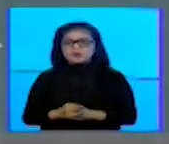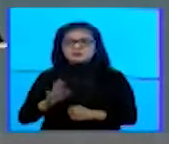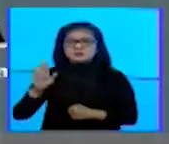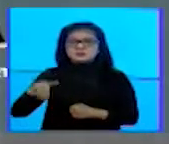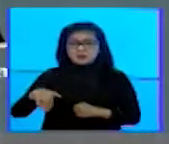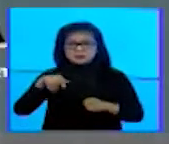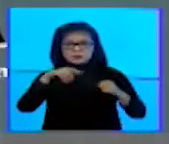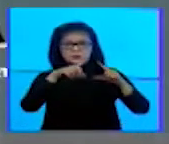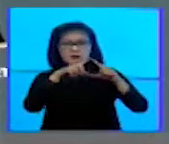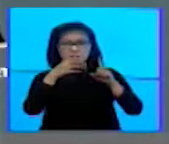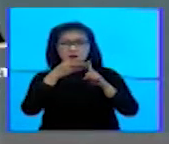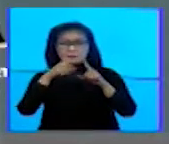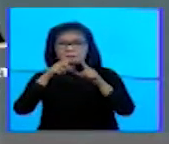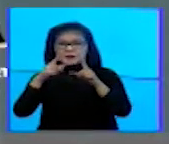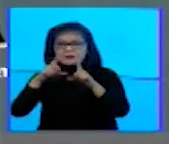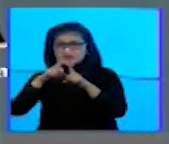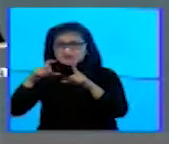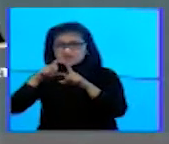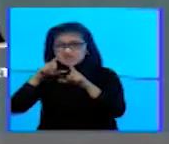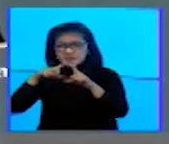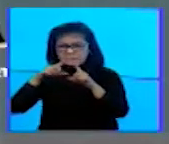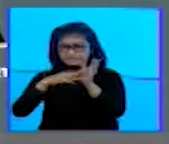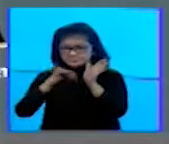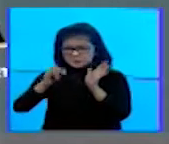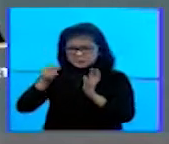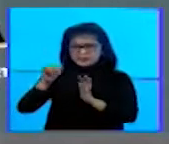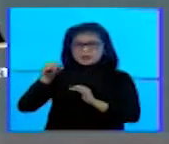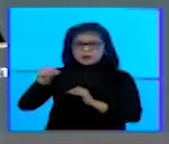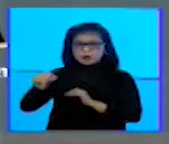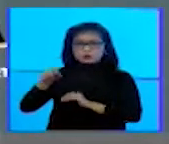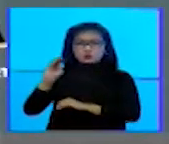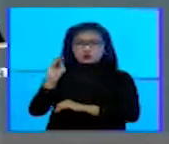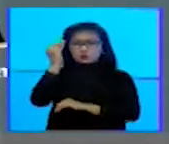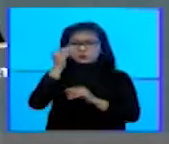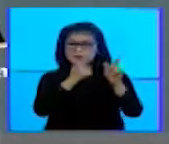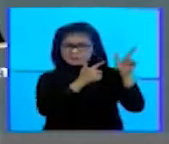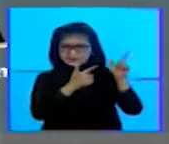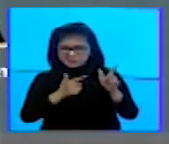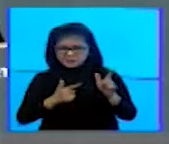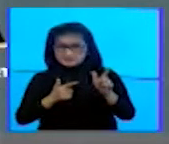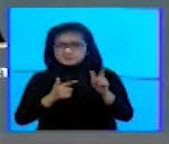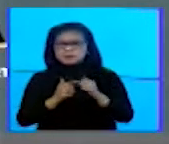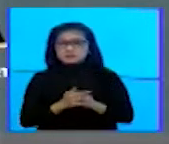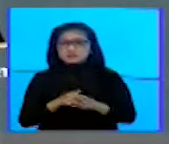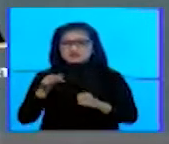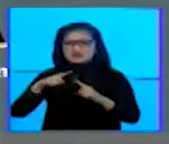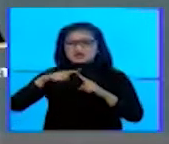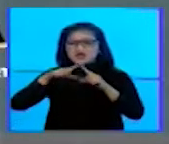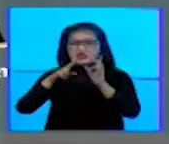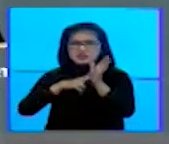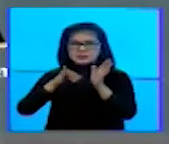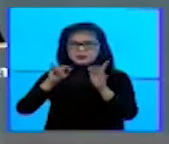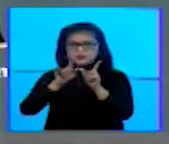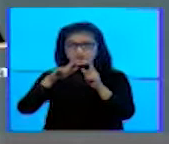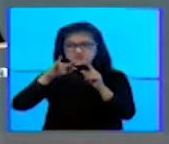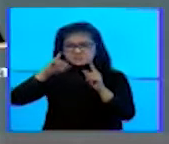PT Asabri pada periode 2011 hingga 2016. Letjen Purnawirawan Sony Wijaya, Direktur PT Asabri